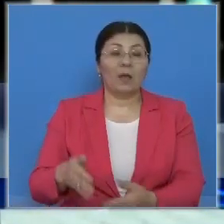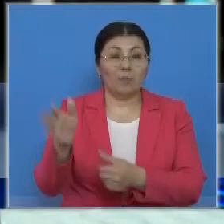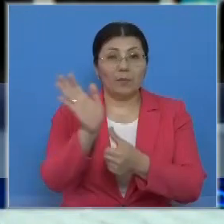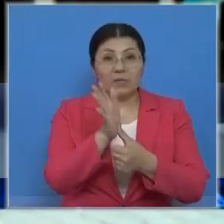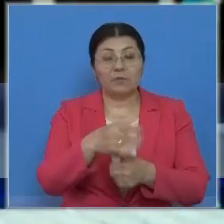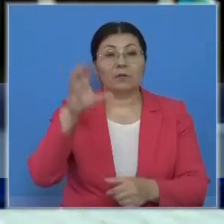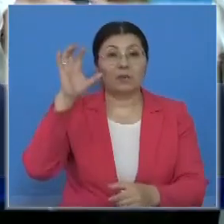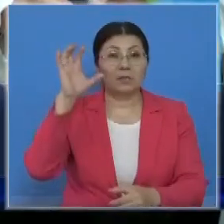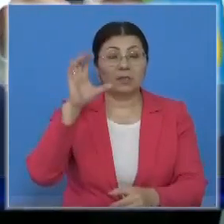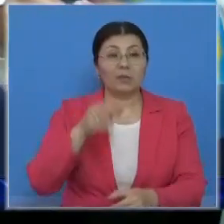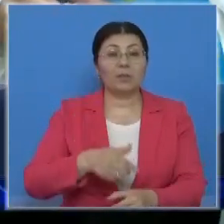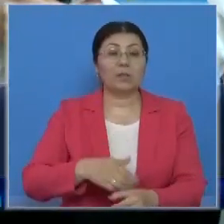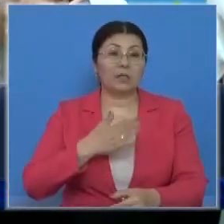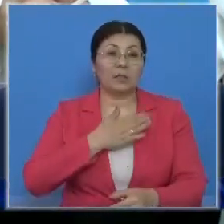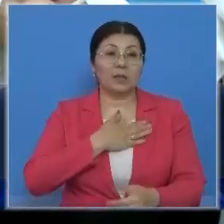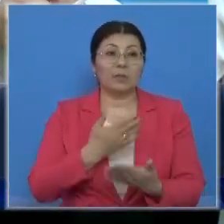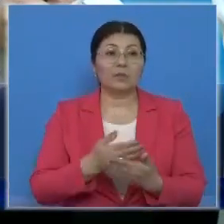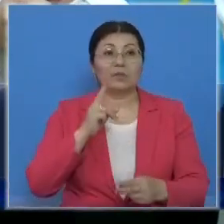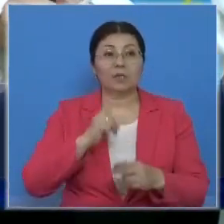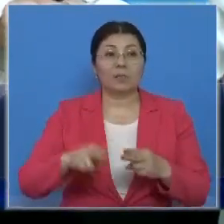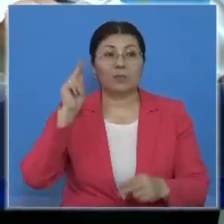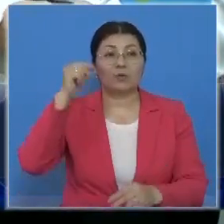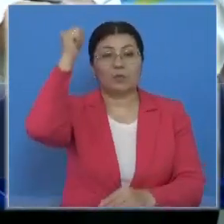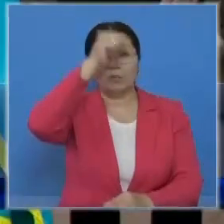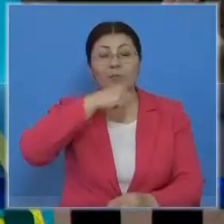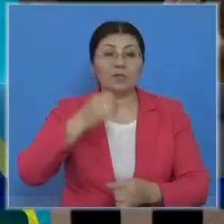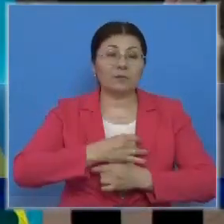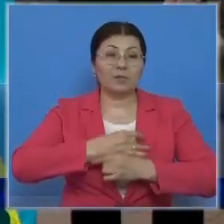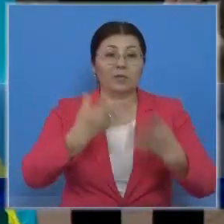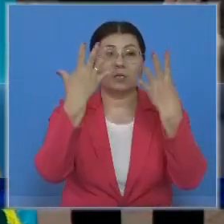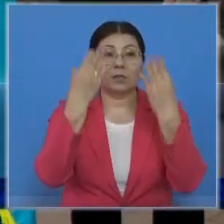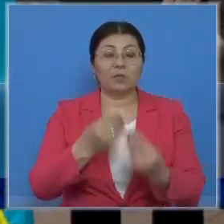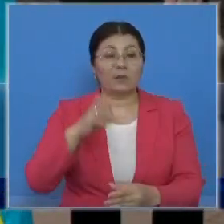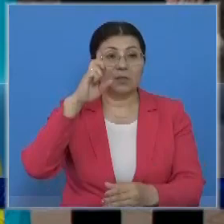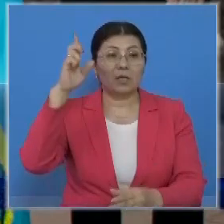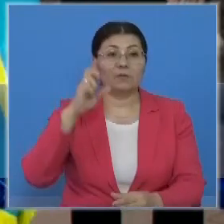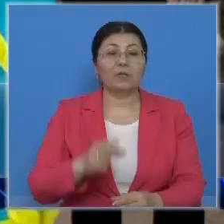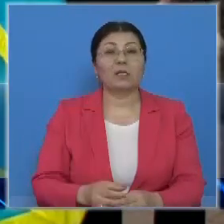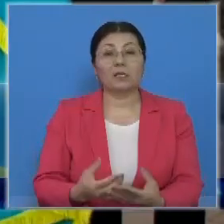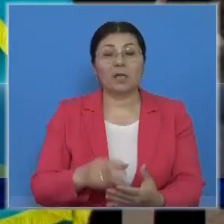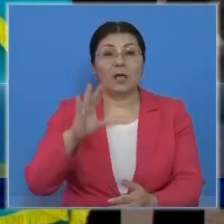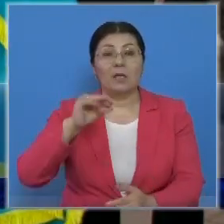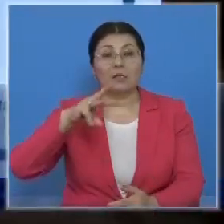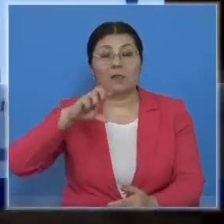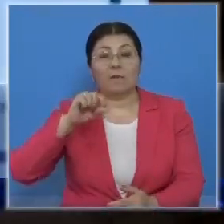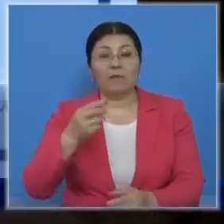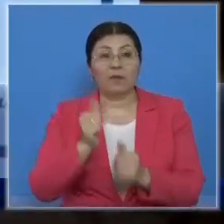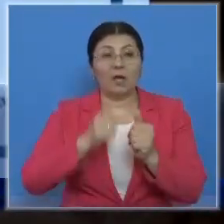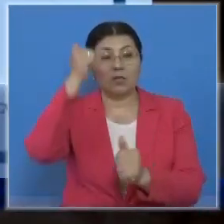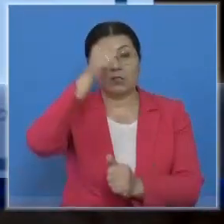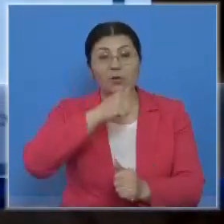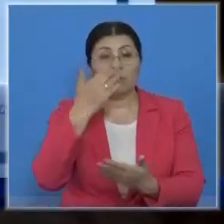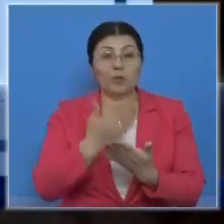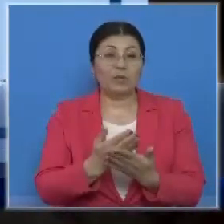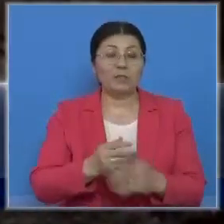этом мы сегодня говорили. Совмещать завершение учебного года с празднованием Дня государственных символов – традиция колледжа. В ходе мероприятия